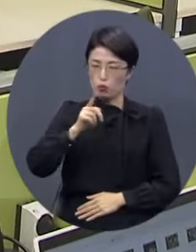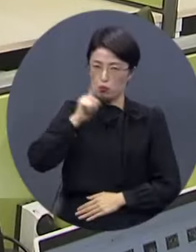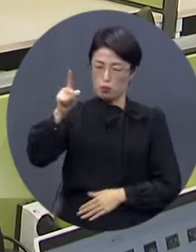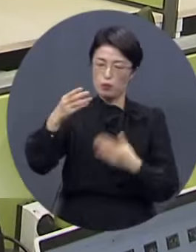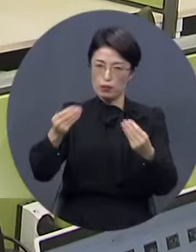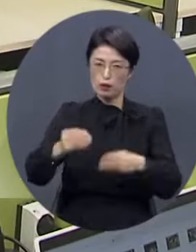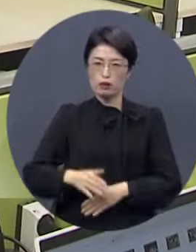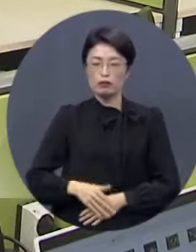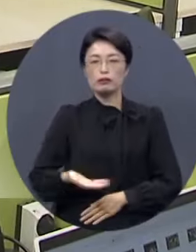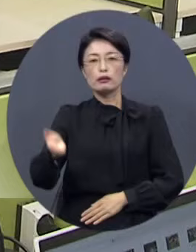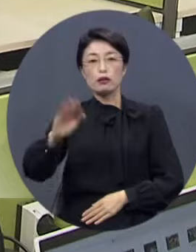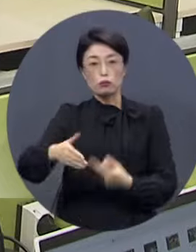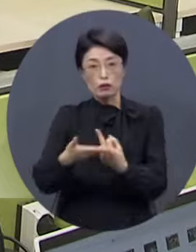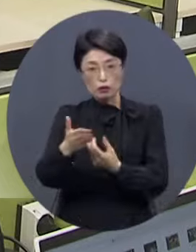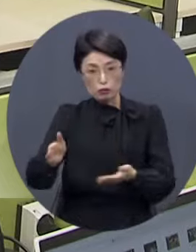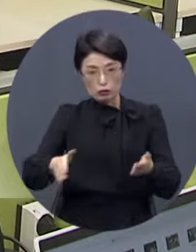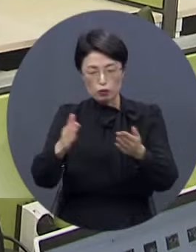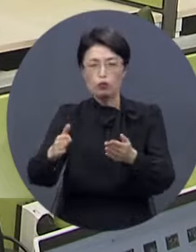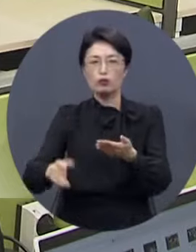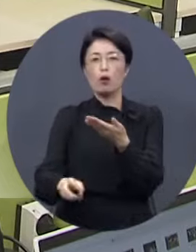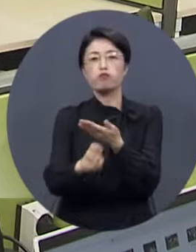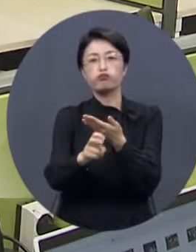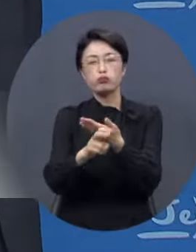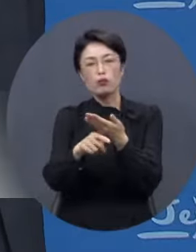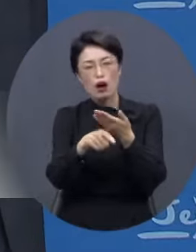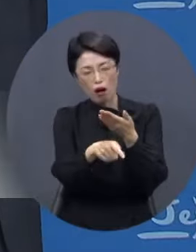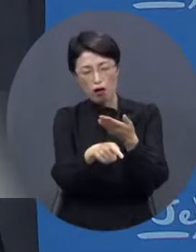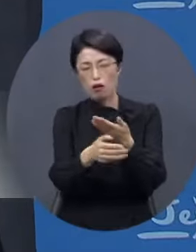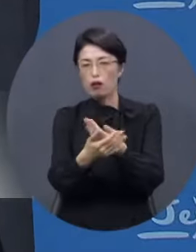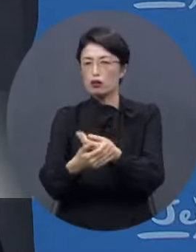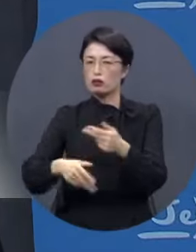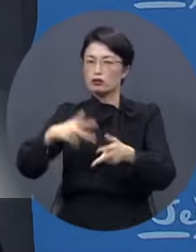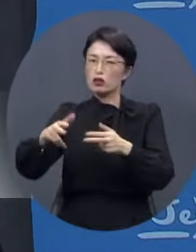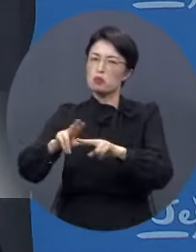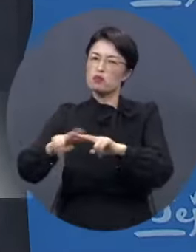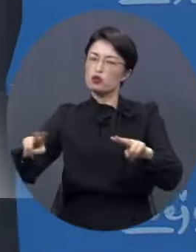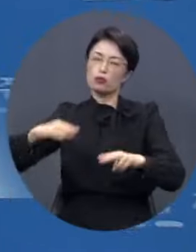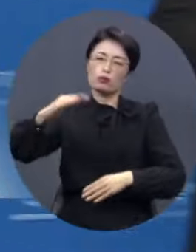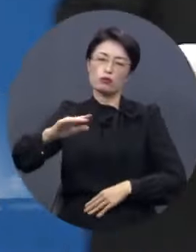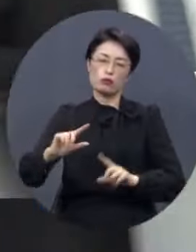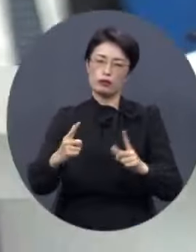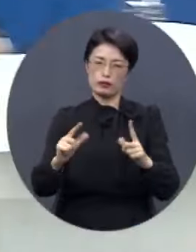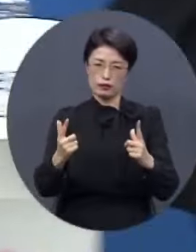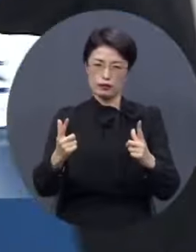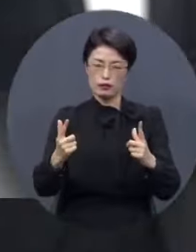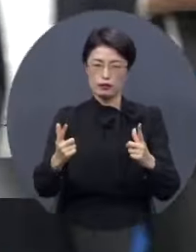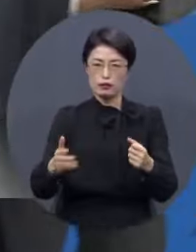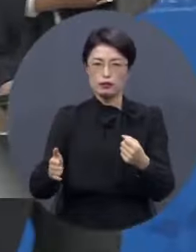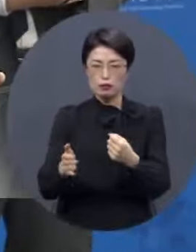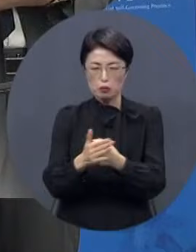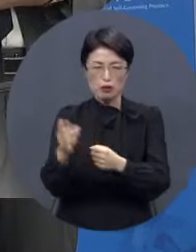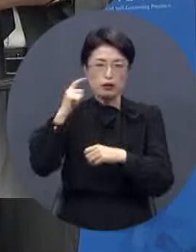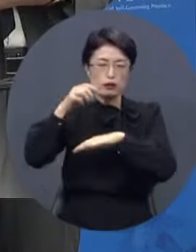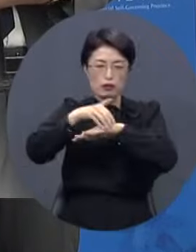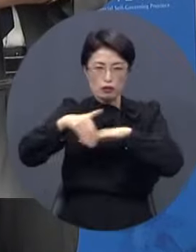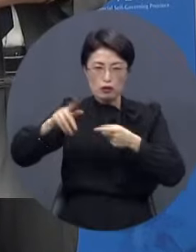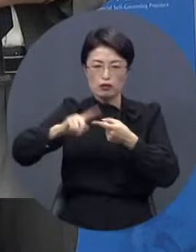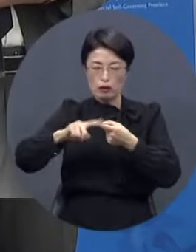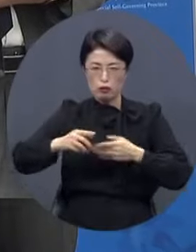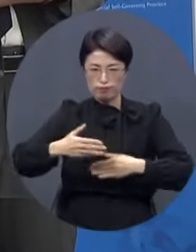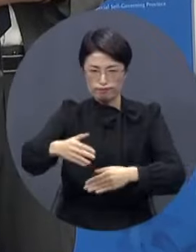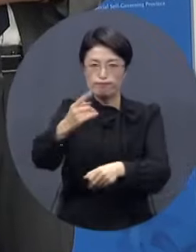하지만 제주도는 위법 사항들이 사업 취소 요건에는 해당되지 않는다며 계획대로